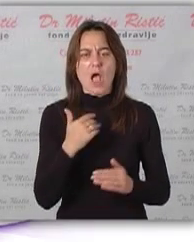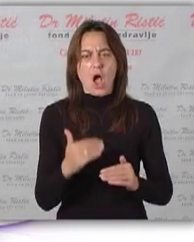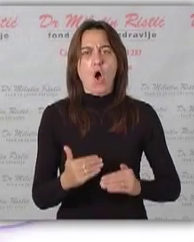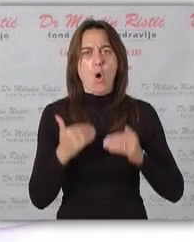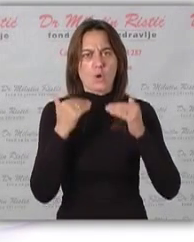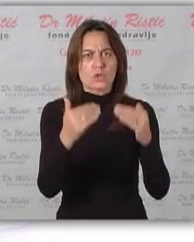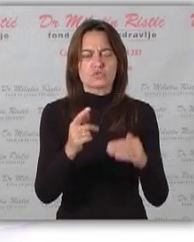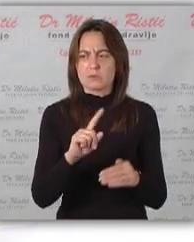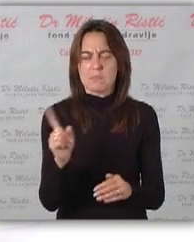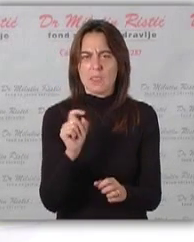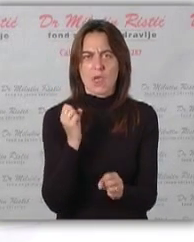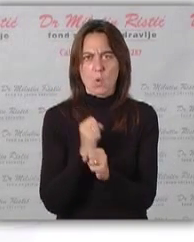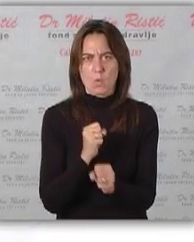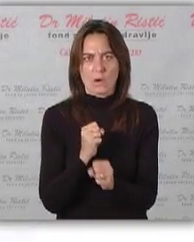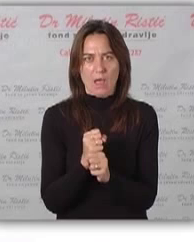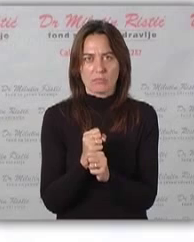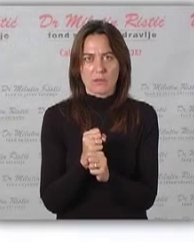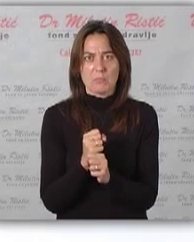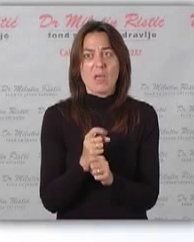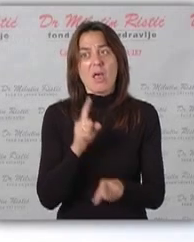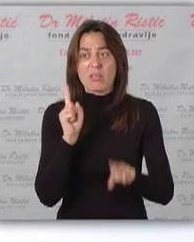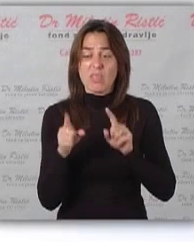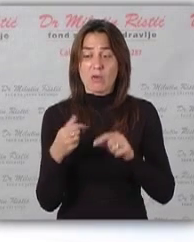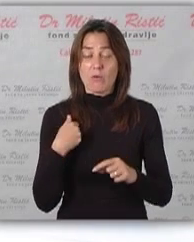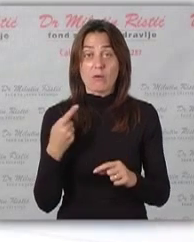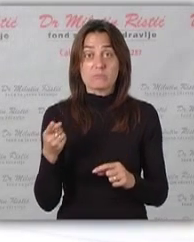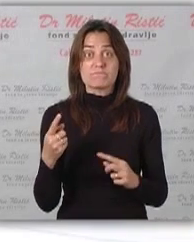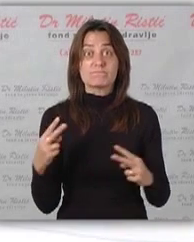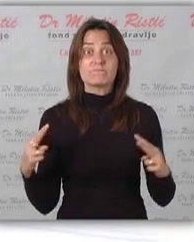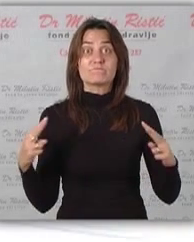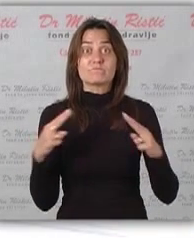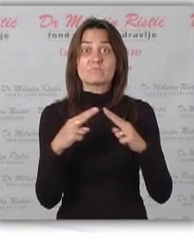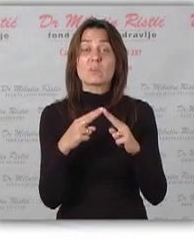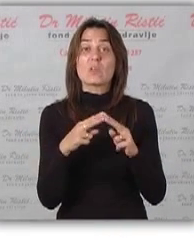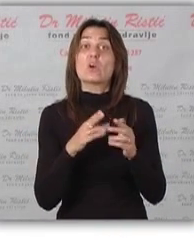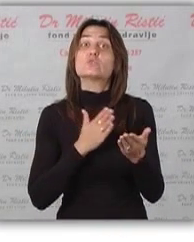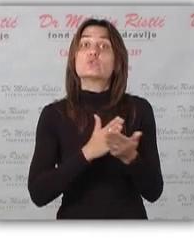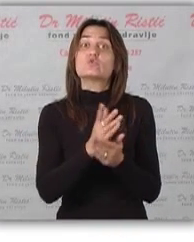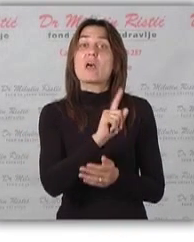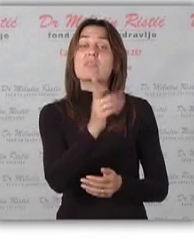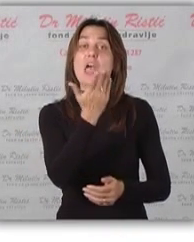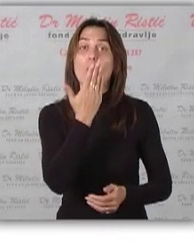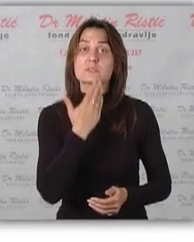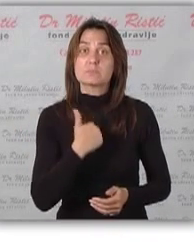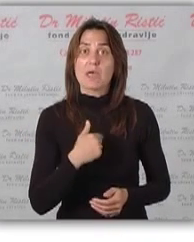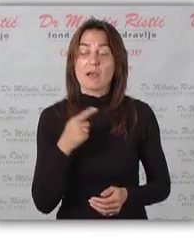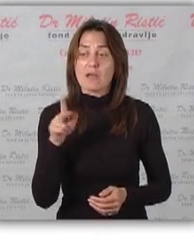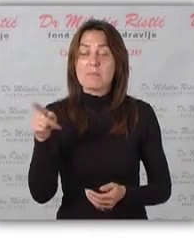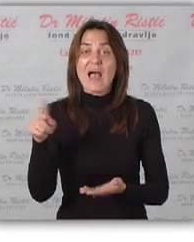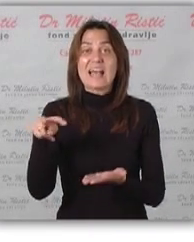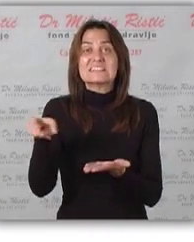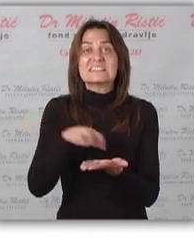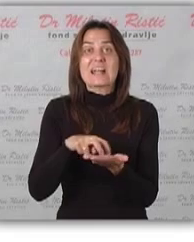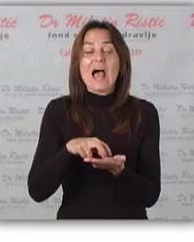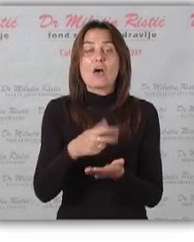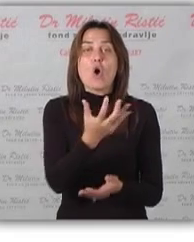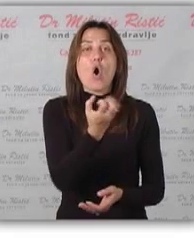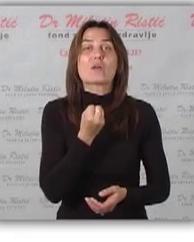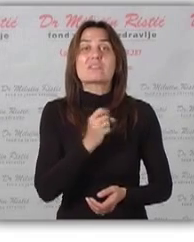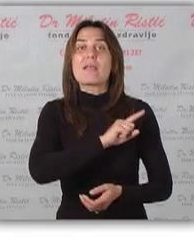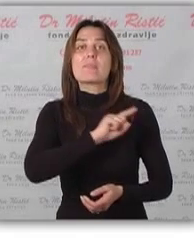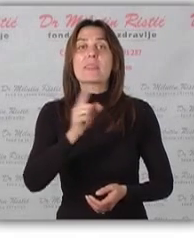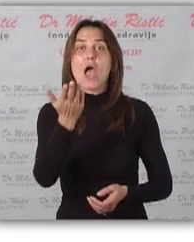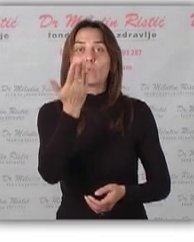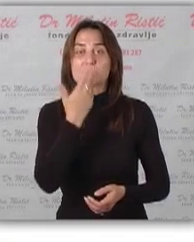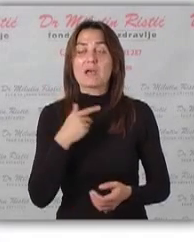bilo bolje da odloži, da ne uradi nešto, nego da se suoči sa neuspehom. Znači, imamo jedan izražen strah